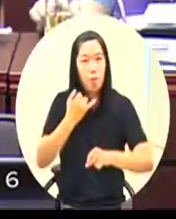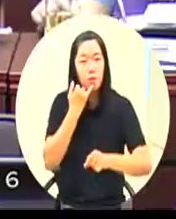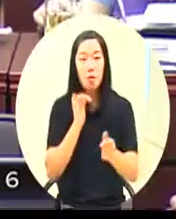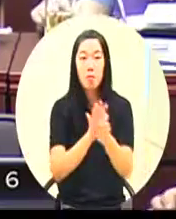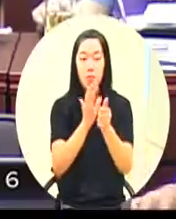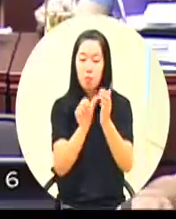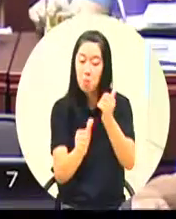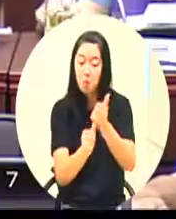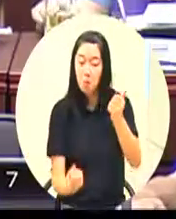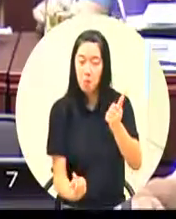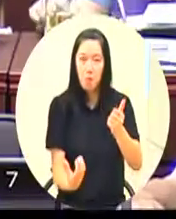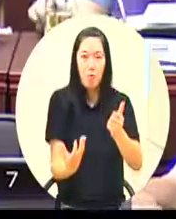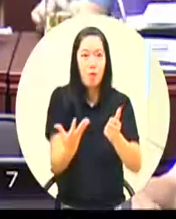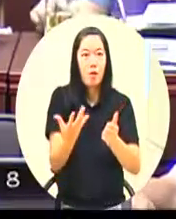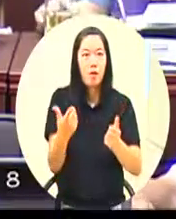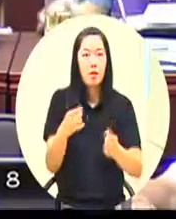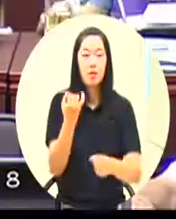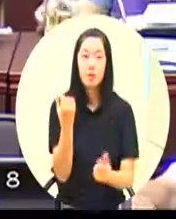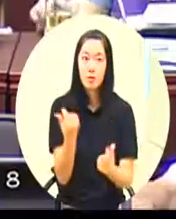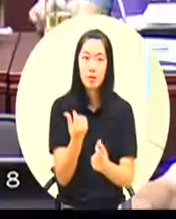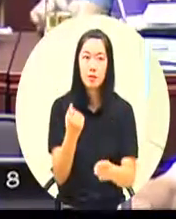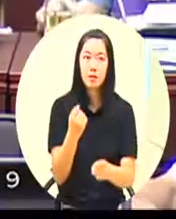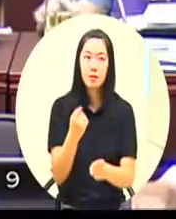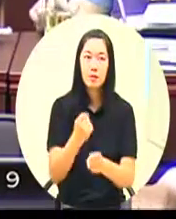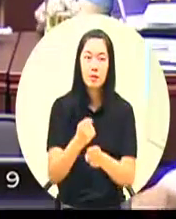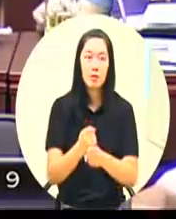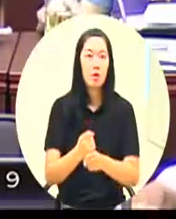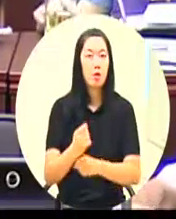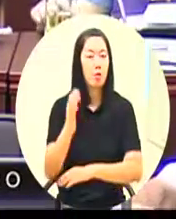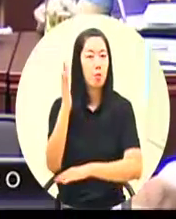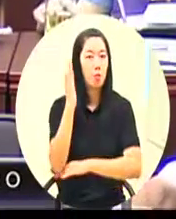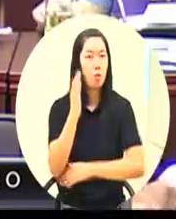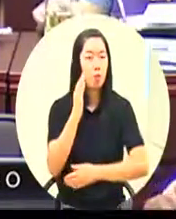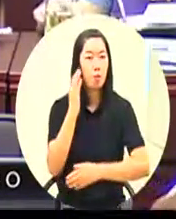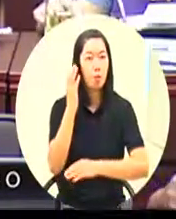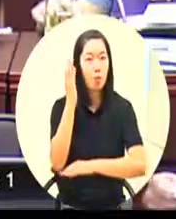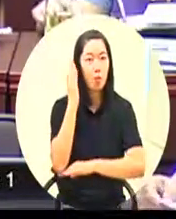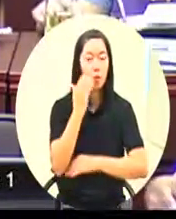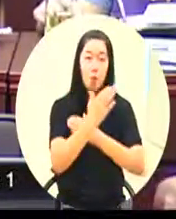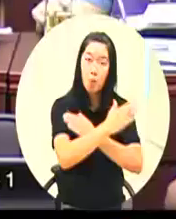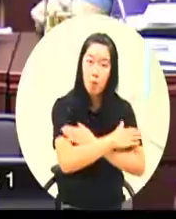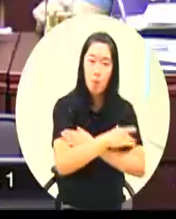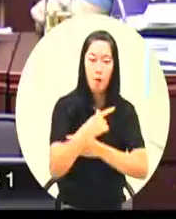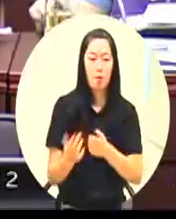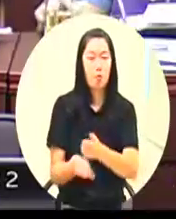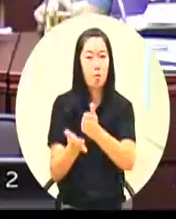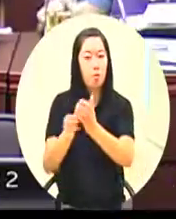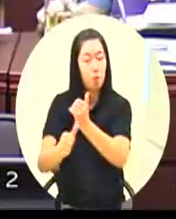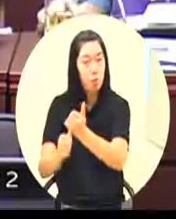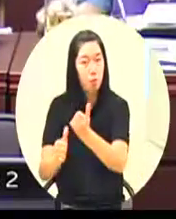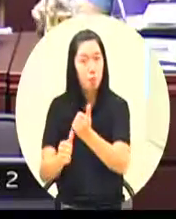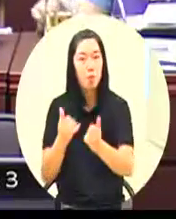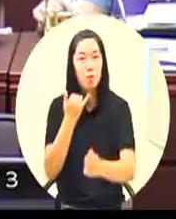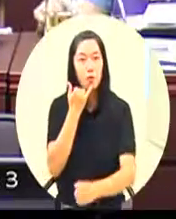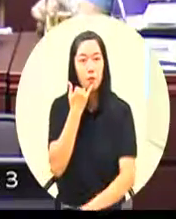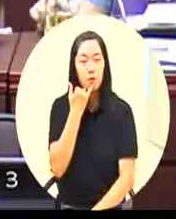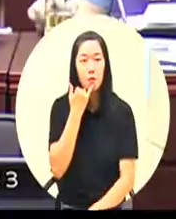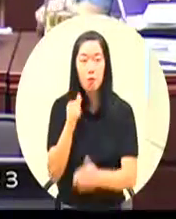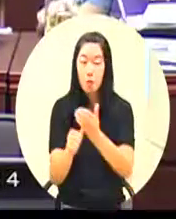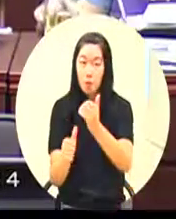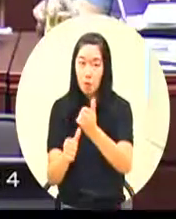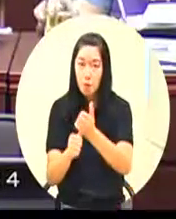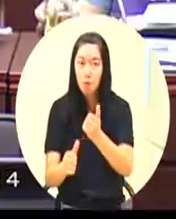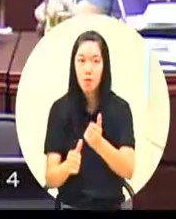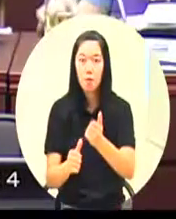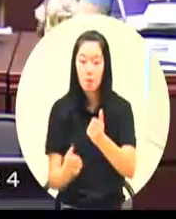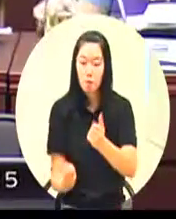提高，我想扩大公共这个幼托是我们要做的一个方向，鼓励生育，然后能够生出好很多生一点小